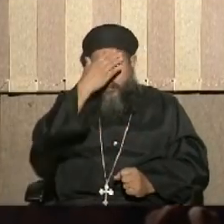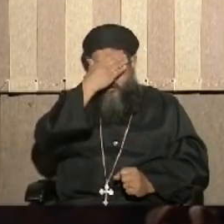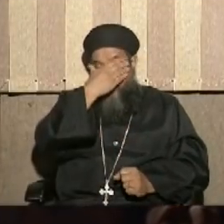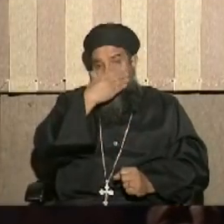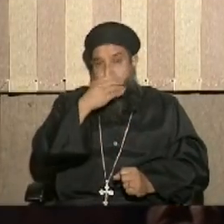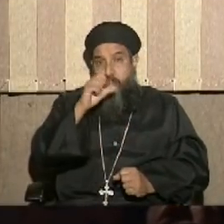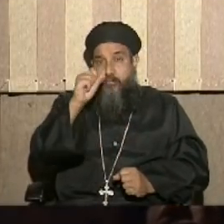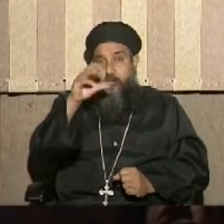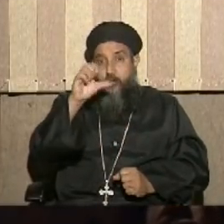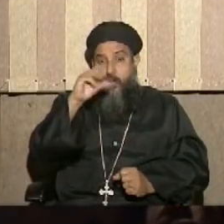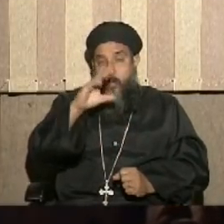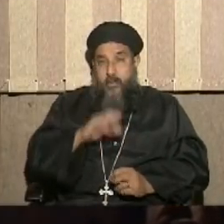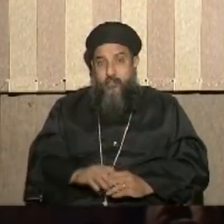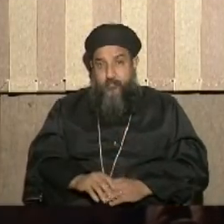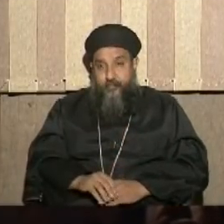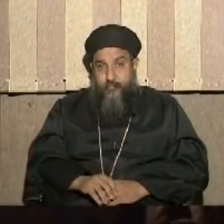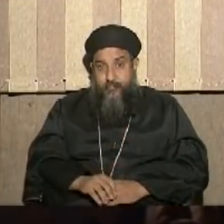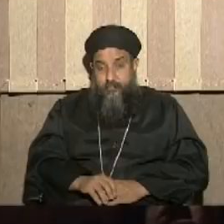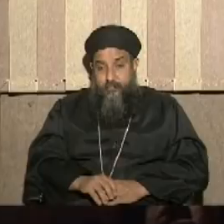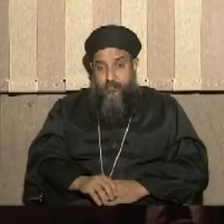وجهه منور